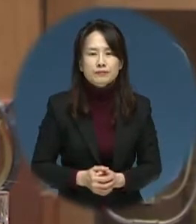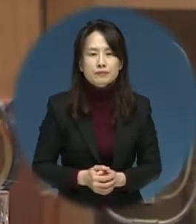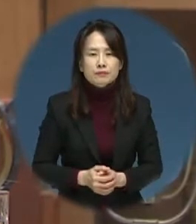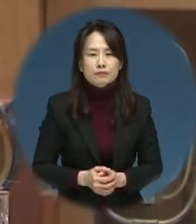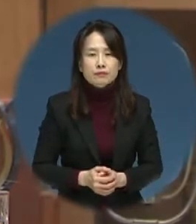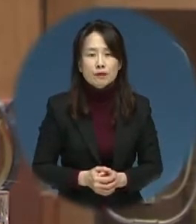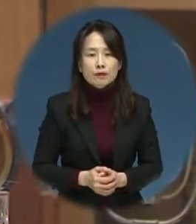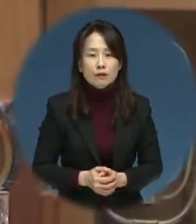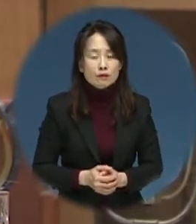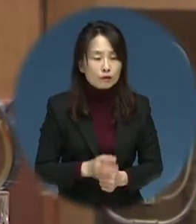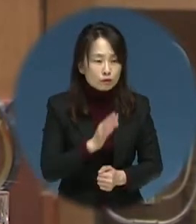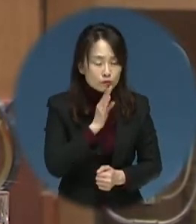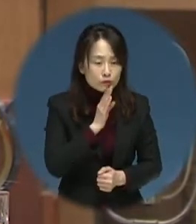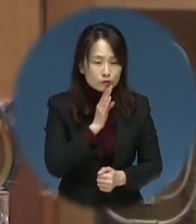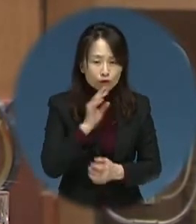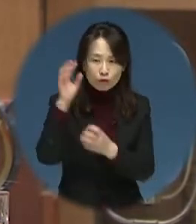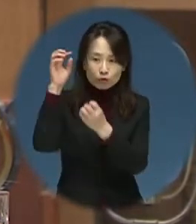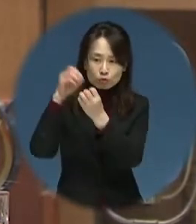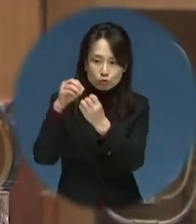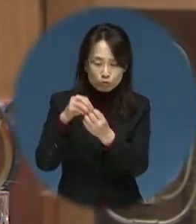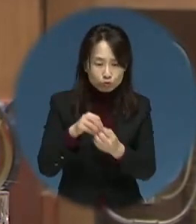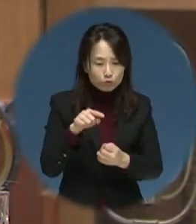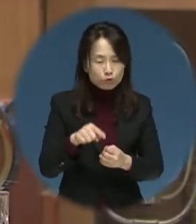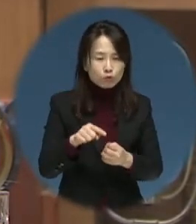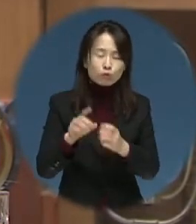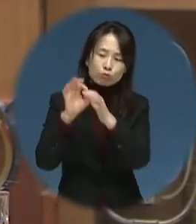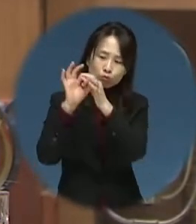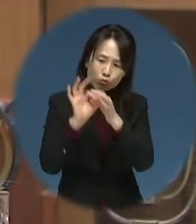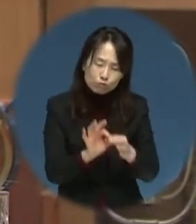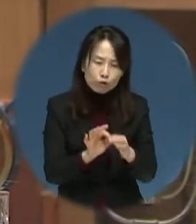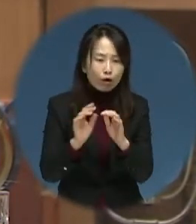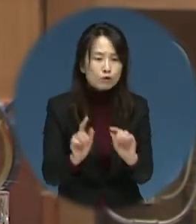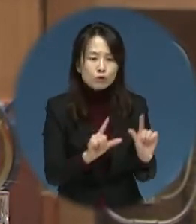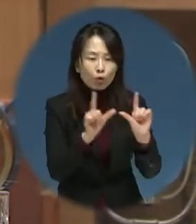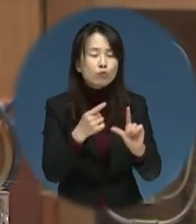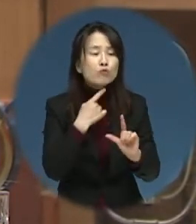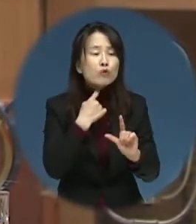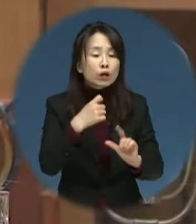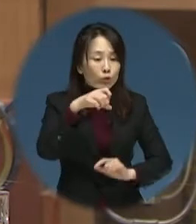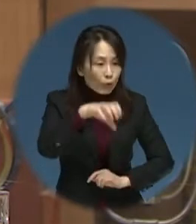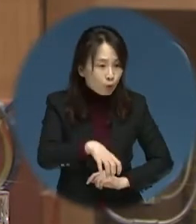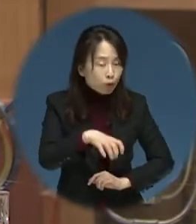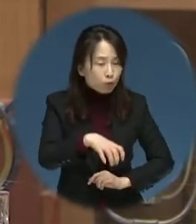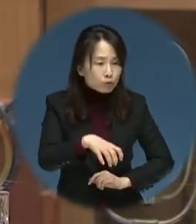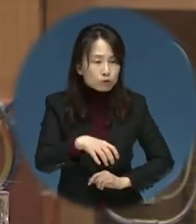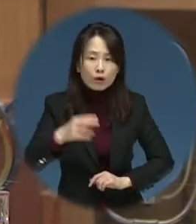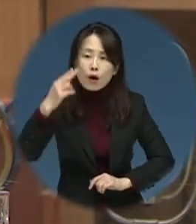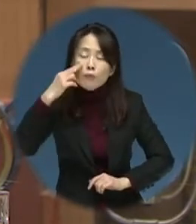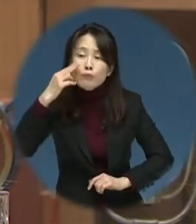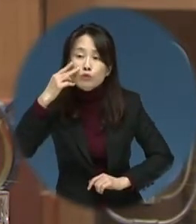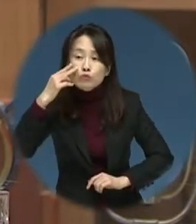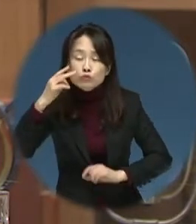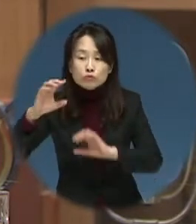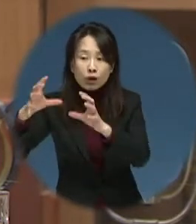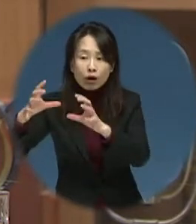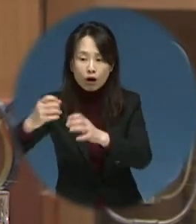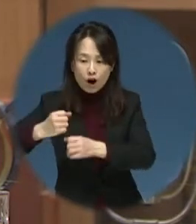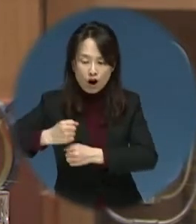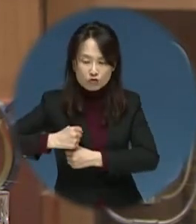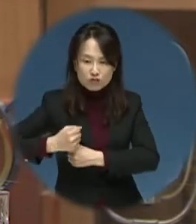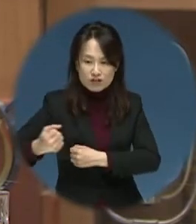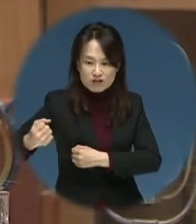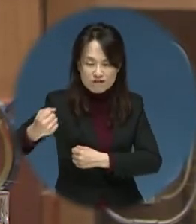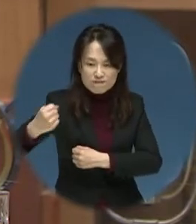정말 전통적으로 자기들이 평화롭게 살던 곳에 미국이라고 하는 초강국이 군사력과